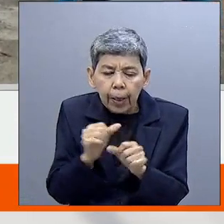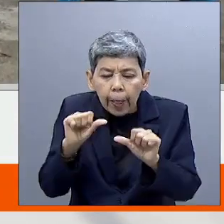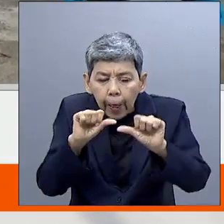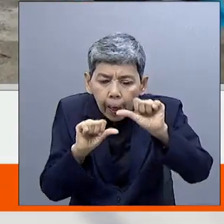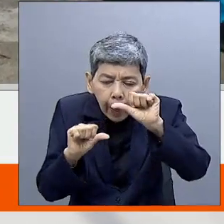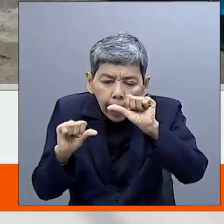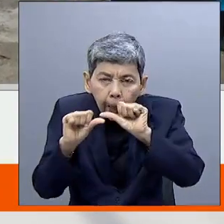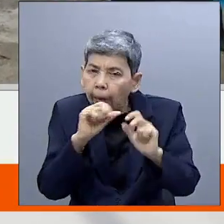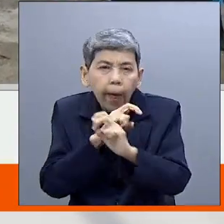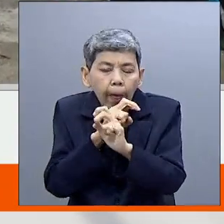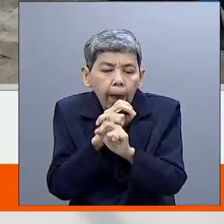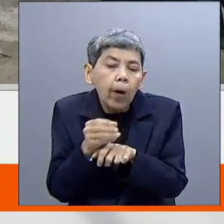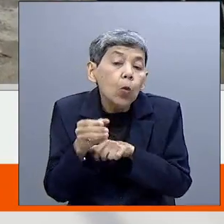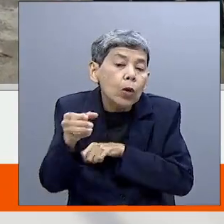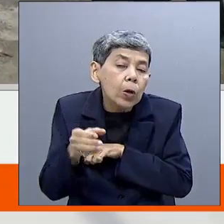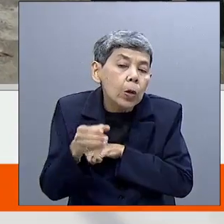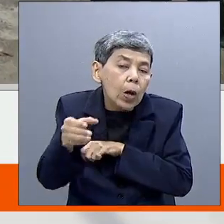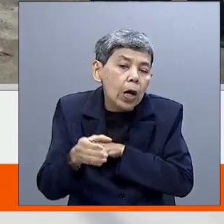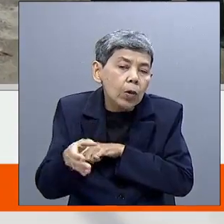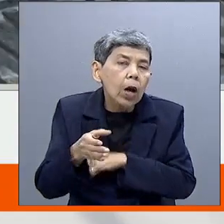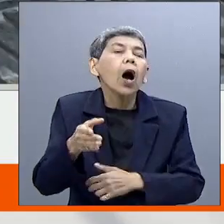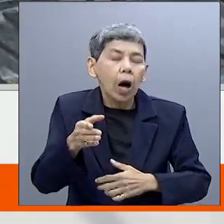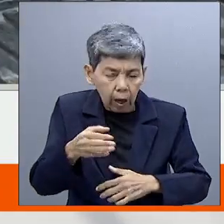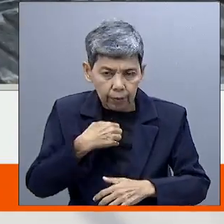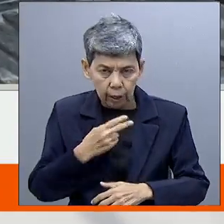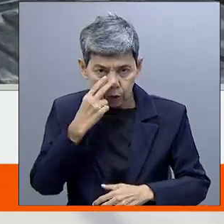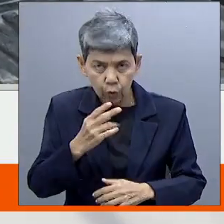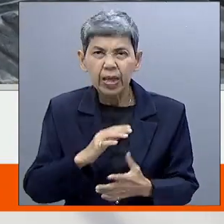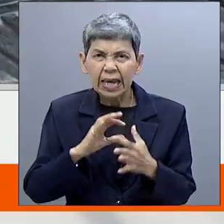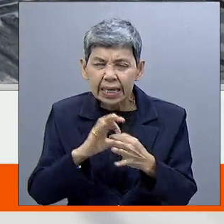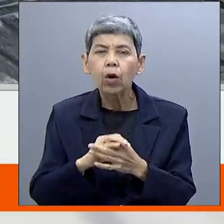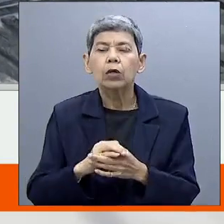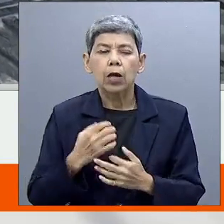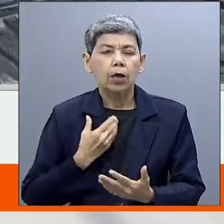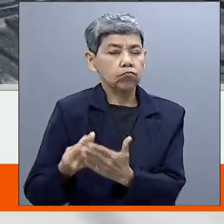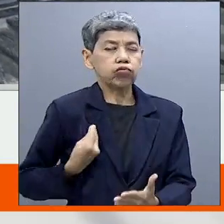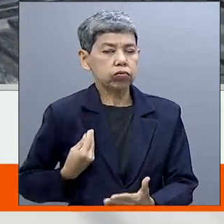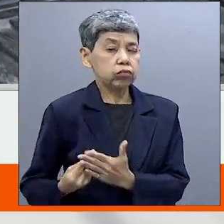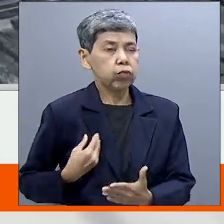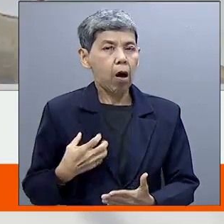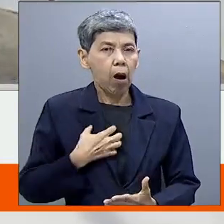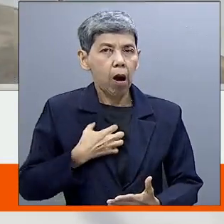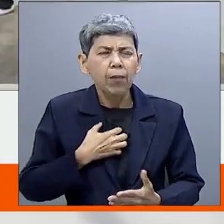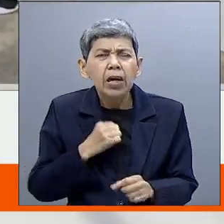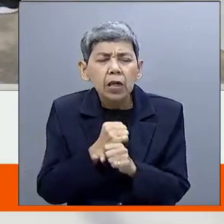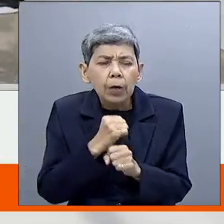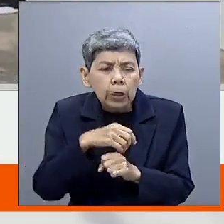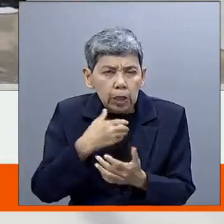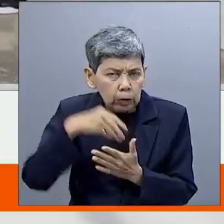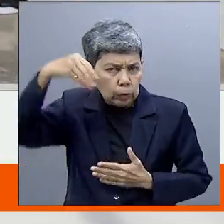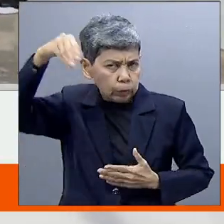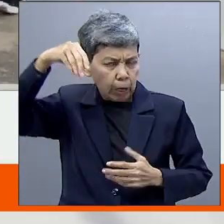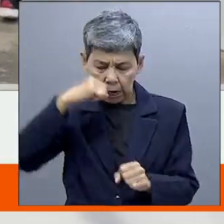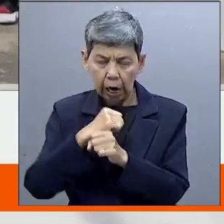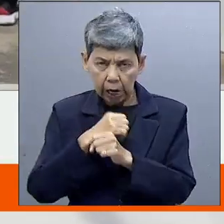ครับแล้วก็จะเป็นลักษณะของทำโดยมากจะเป็นเรื่องของผลประโยชน ์ คราวนี้ถามว่าคนที่ทำเพื่อผลประโยชน์เนี่ยสามารถทำไมถึงส